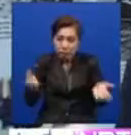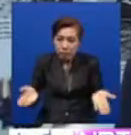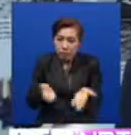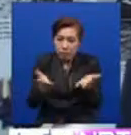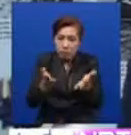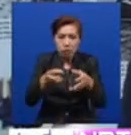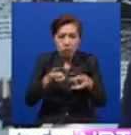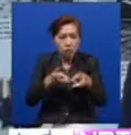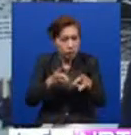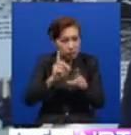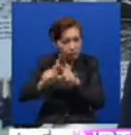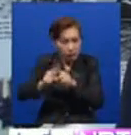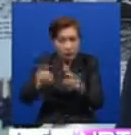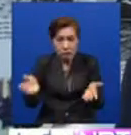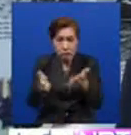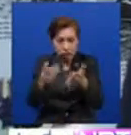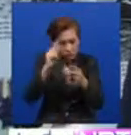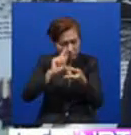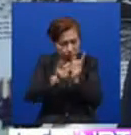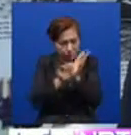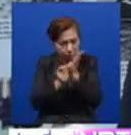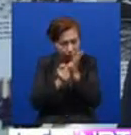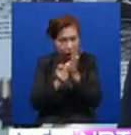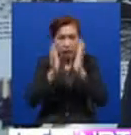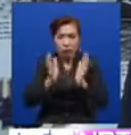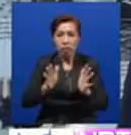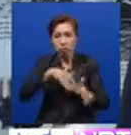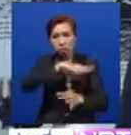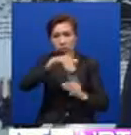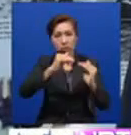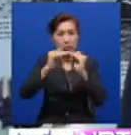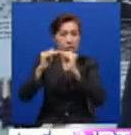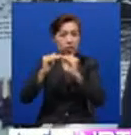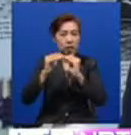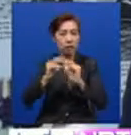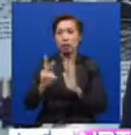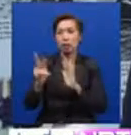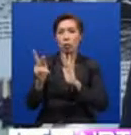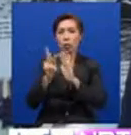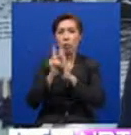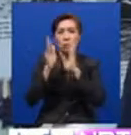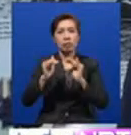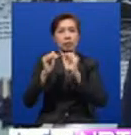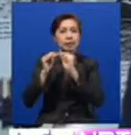ๆเพื่อส่งเสรหรือปรับปรุงให้เกิดความเท่าเทียมกันตามหลักสิทธิ